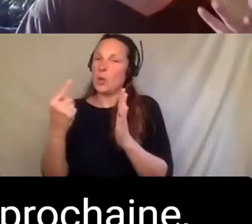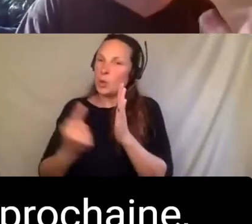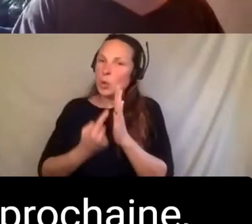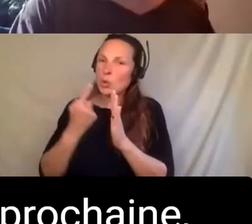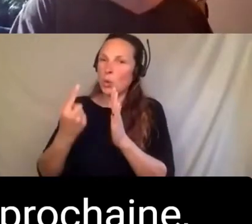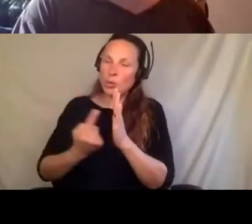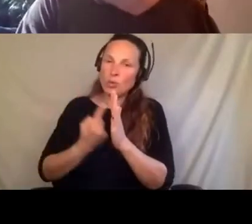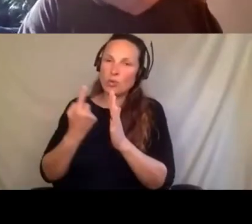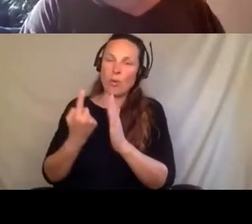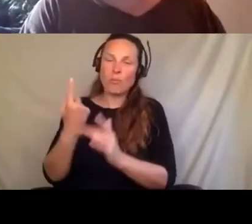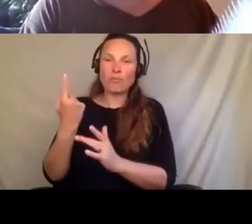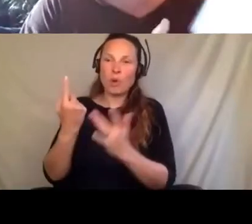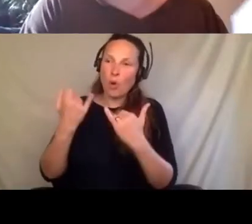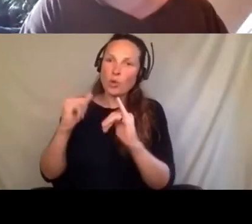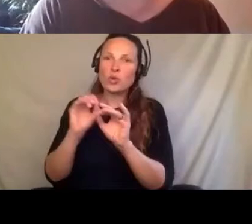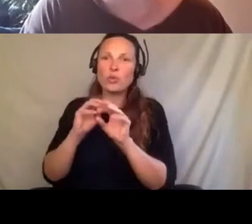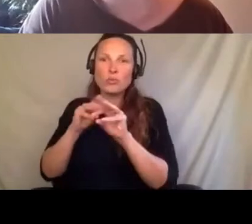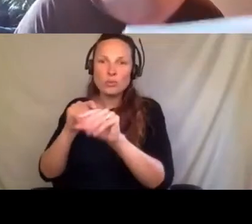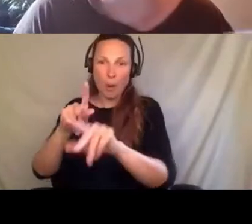propre aneth.